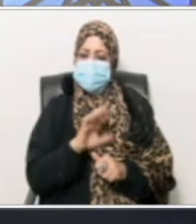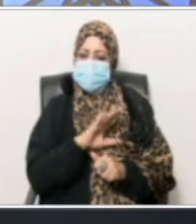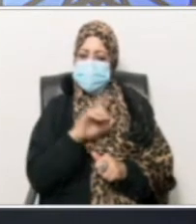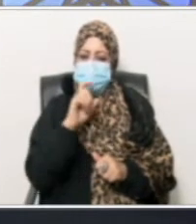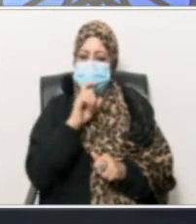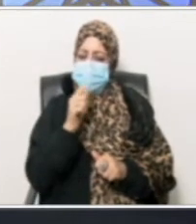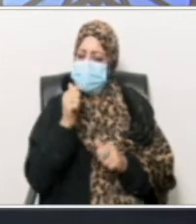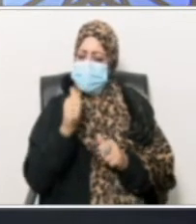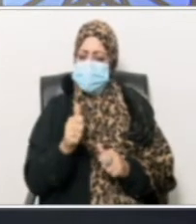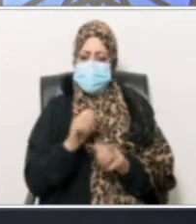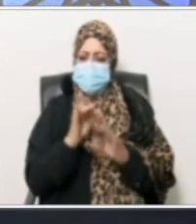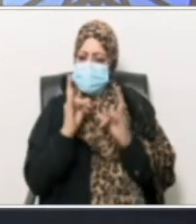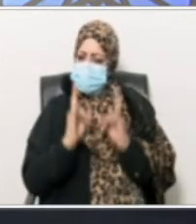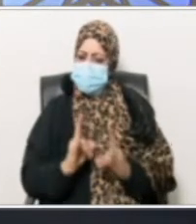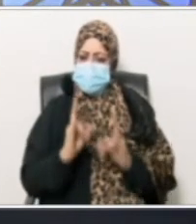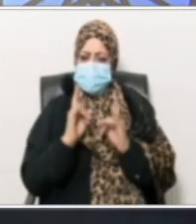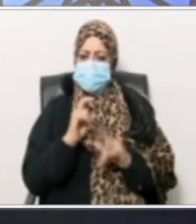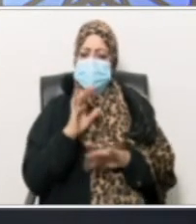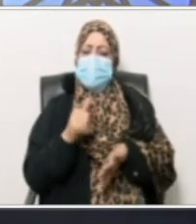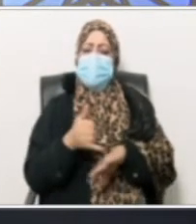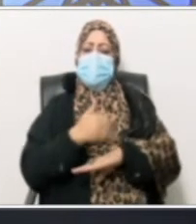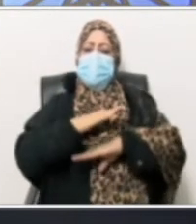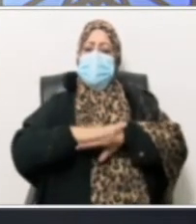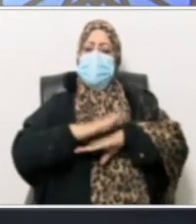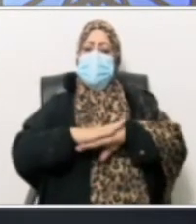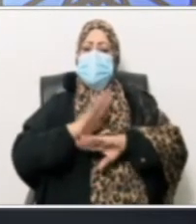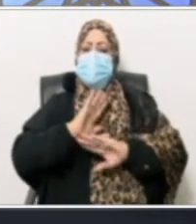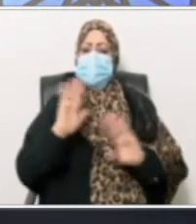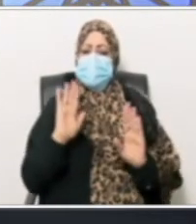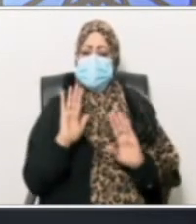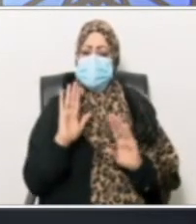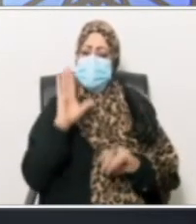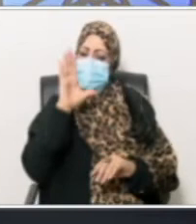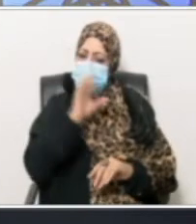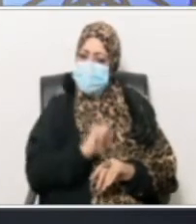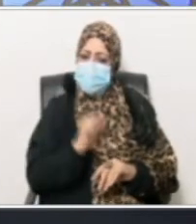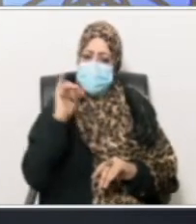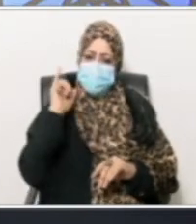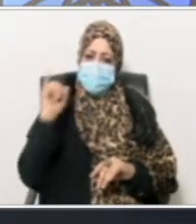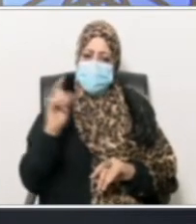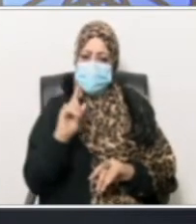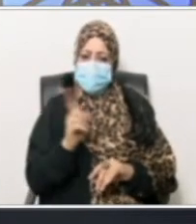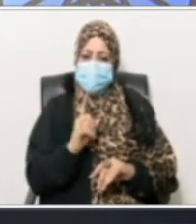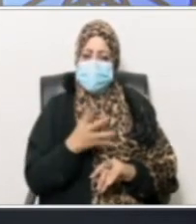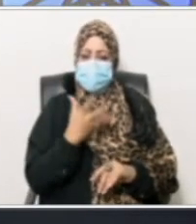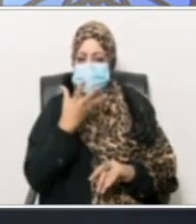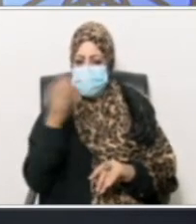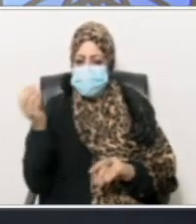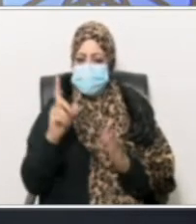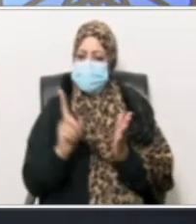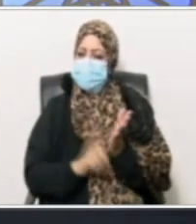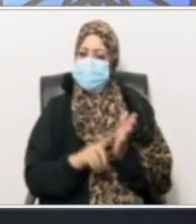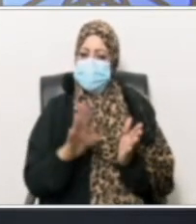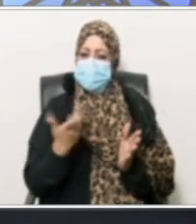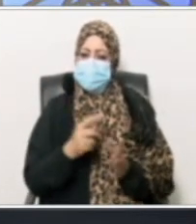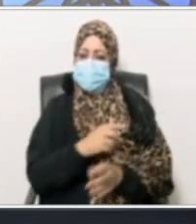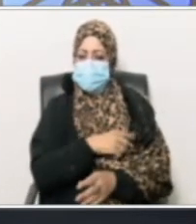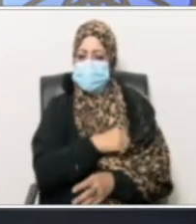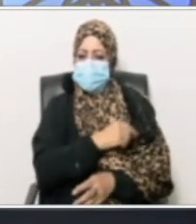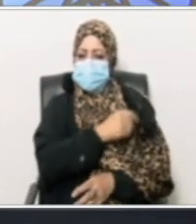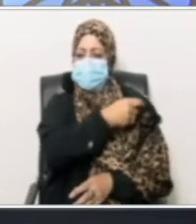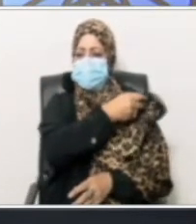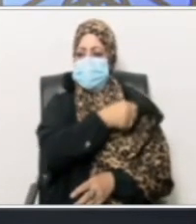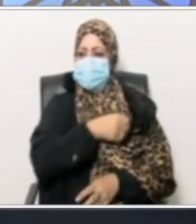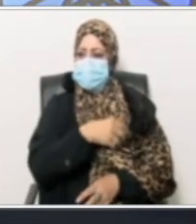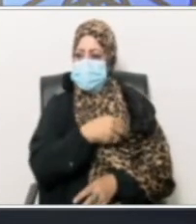نعم. حاضر تسمع الجواب. شكرا. السلام عليكم. ام مستبرق. ايوه اخوي اللي